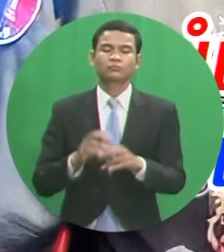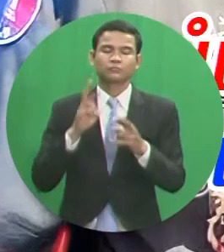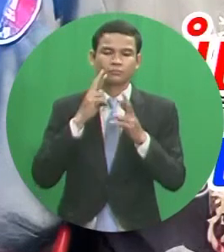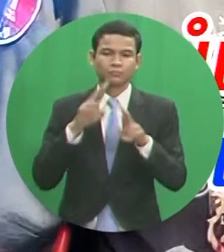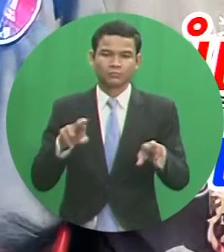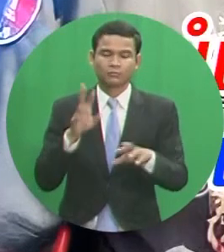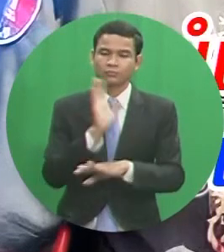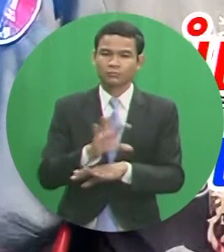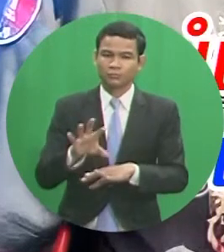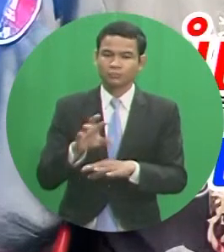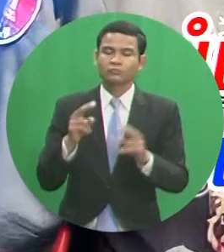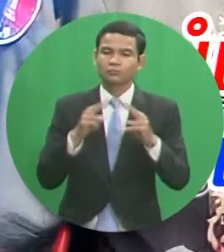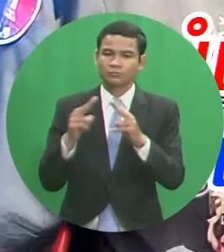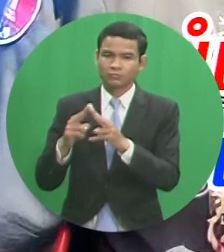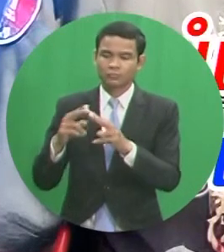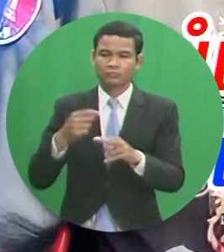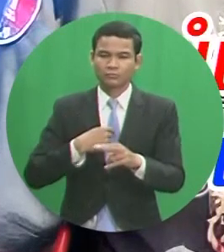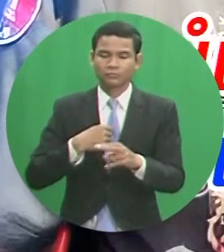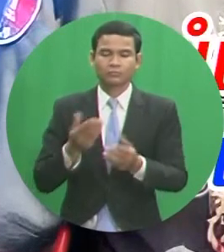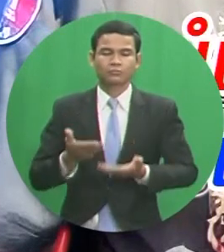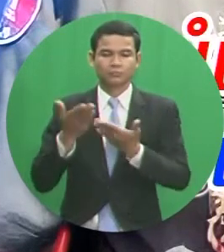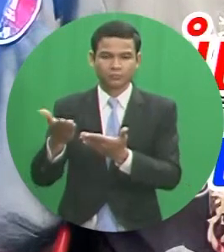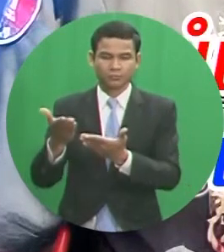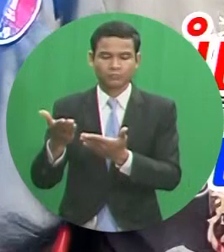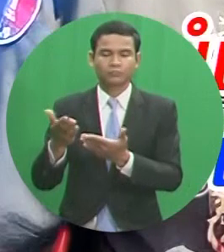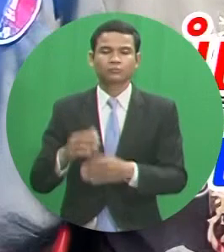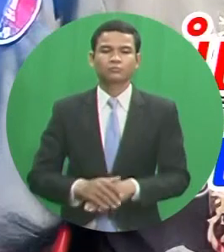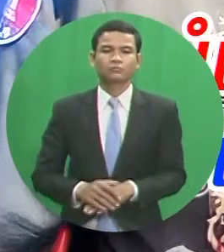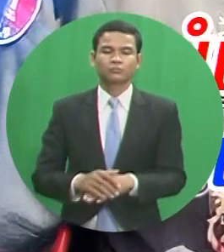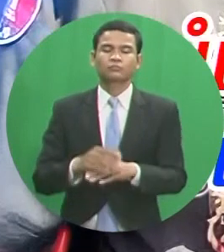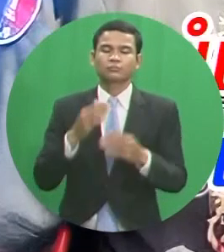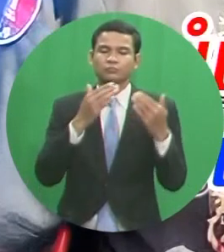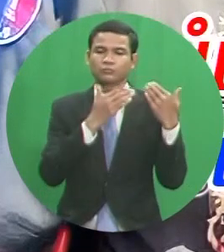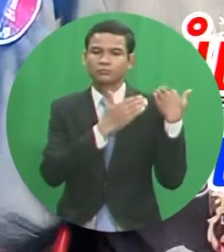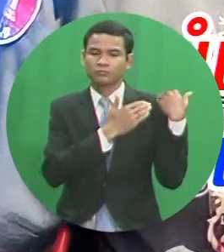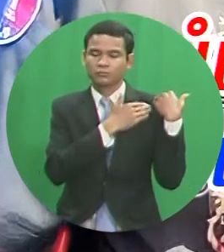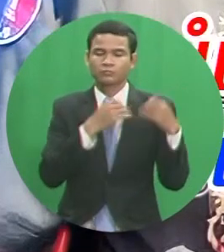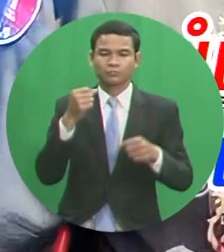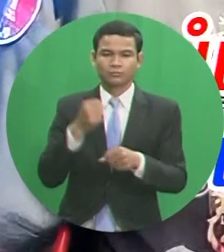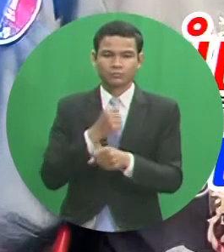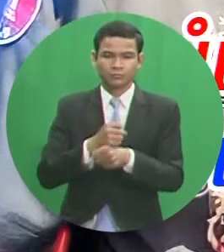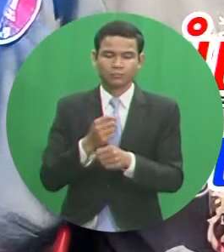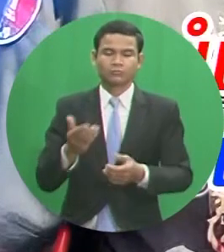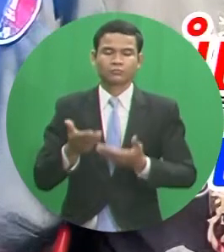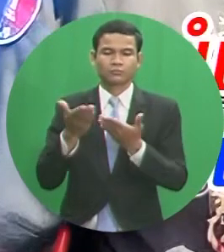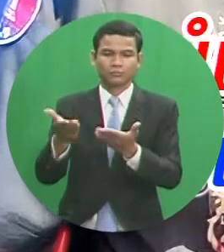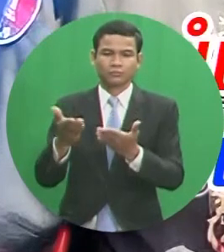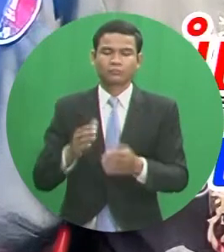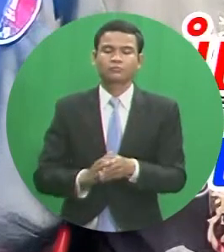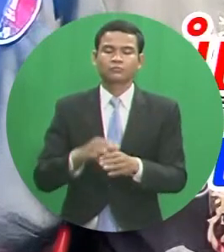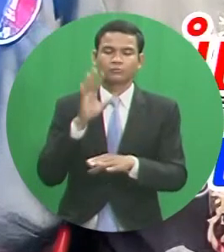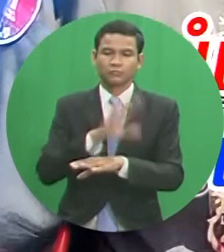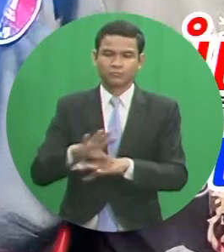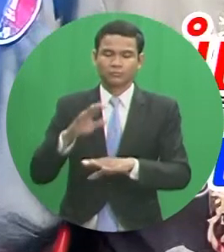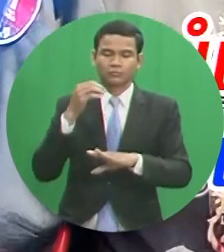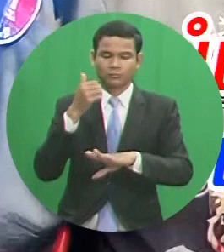แห่งริทนี้ชาวบานปกุลเพรียกกันนี้จูนเตออภิบาล